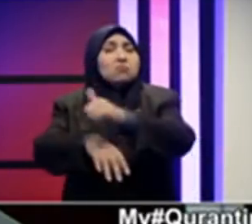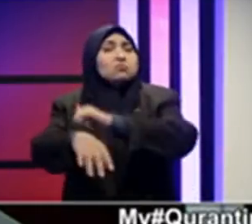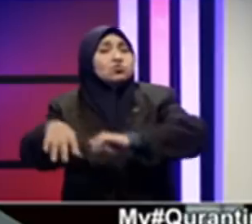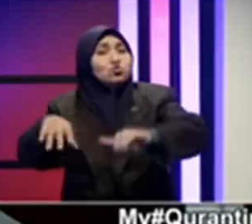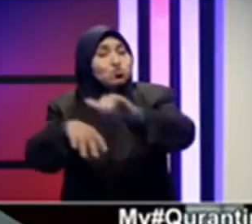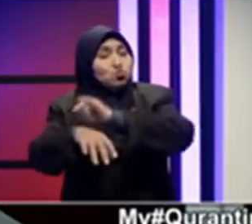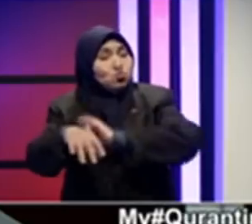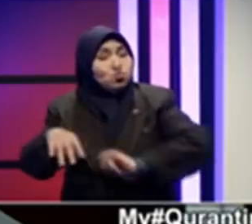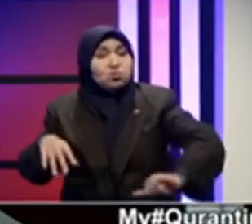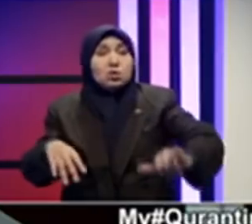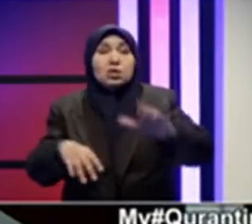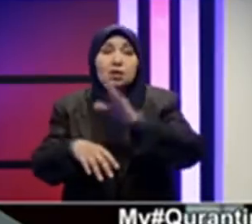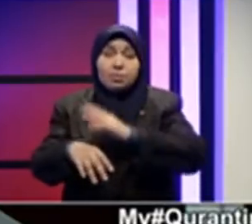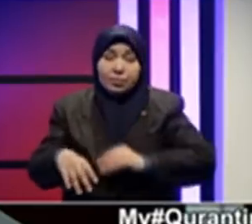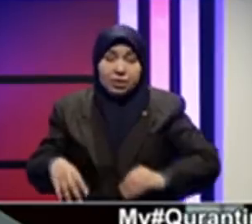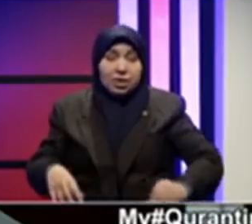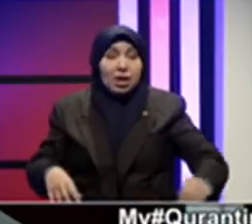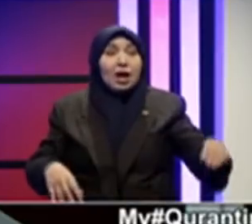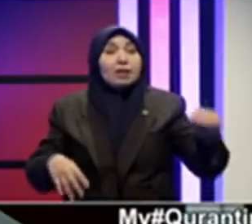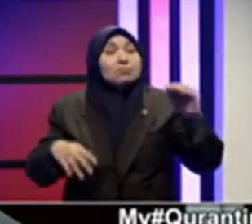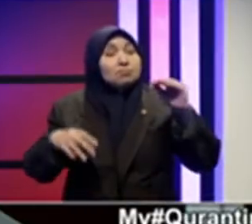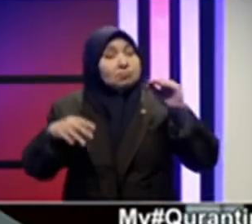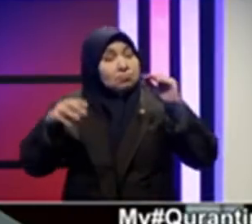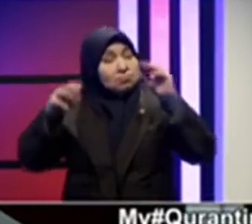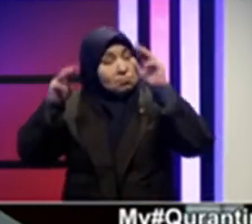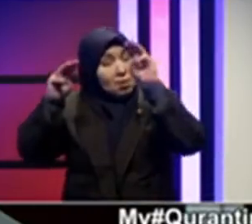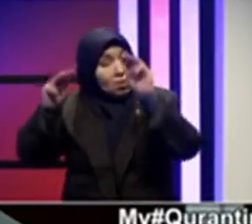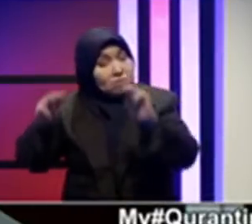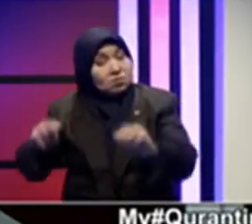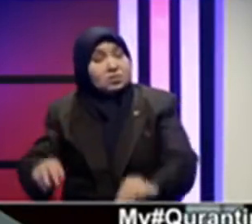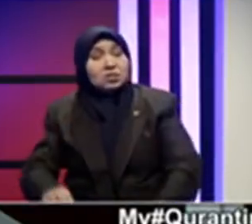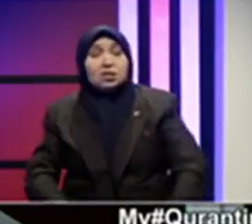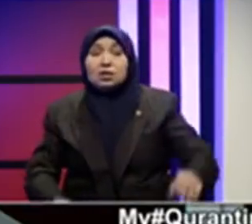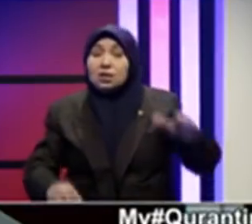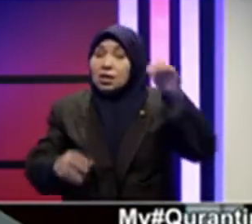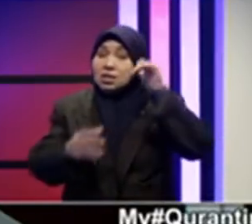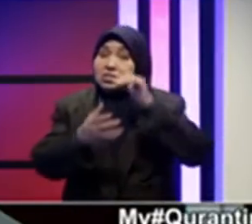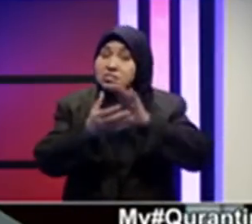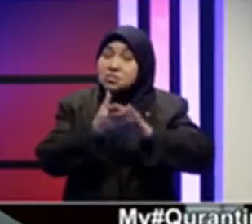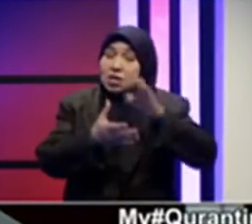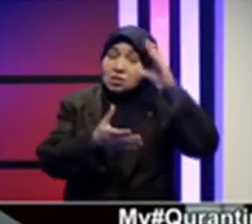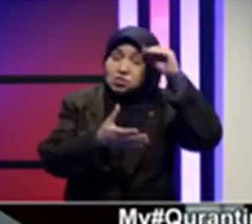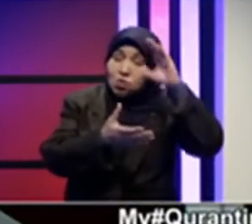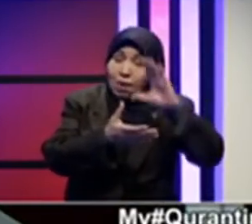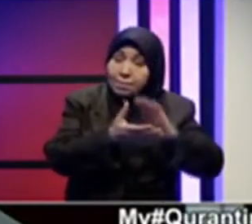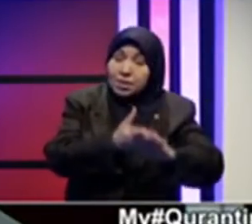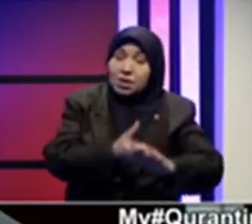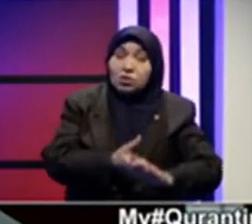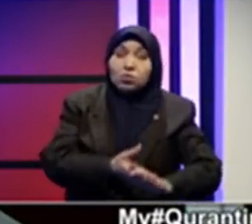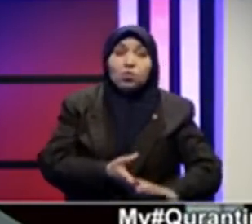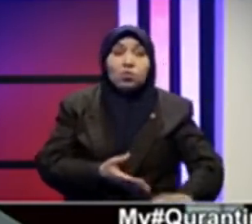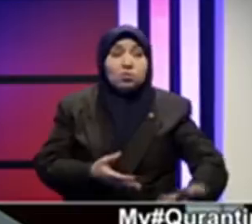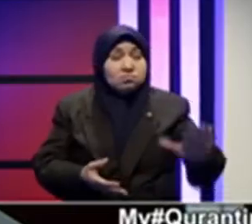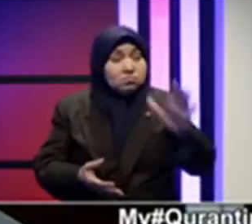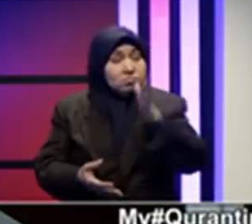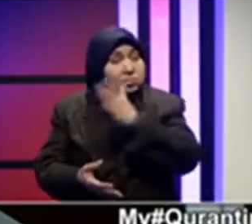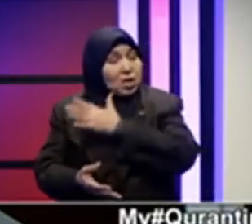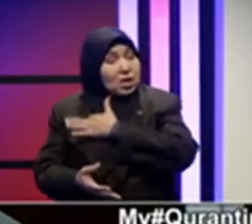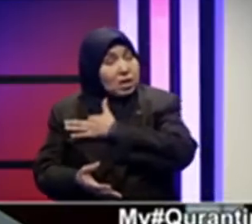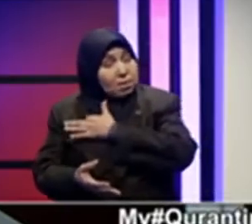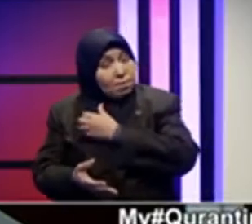wa azwajukum tuhbarun, kamu dan pasangan kamu, ya, isteri kamu atau suami kamu, tuhbarun. Hibar ini